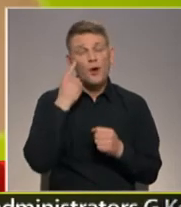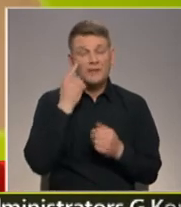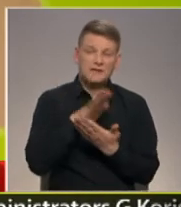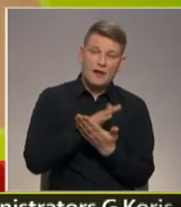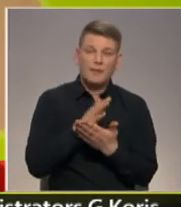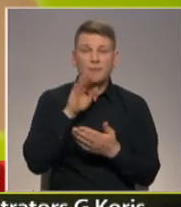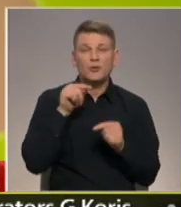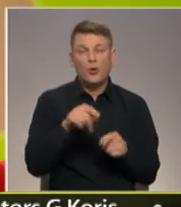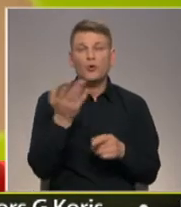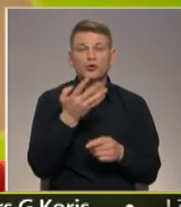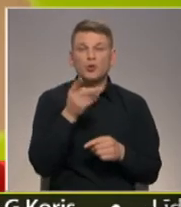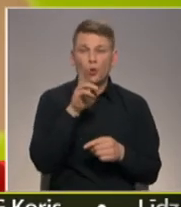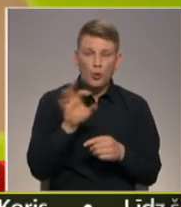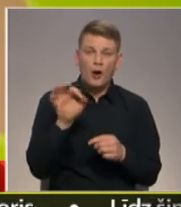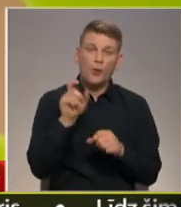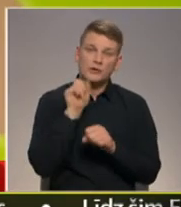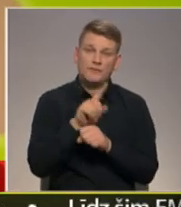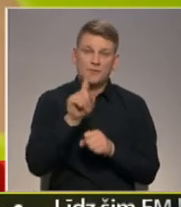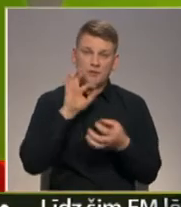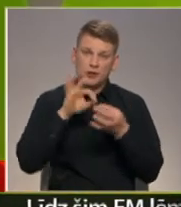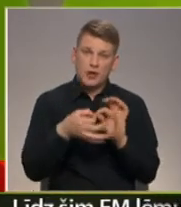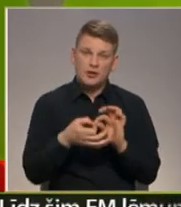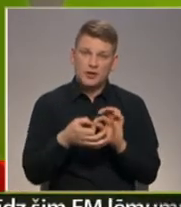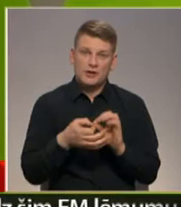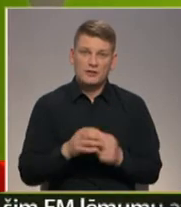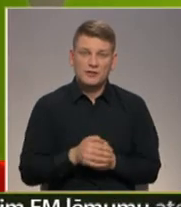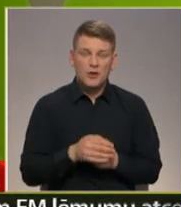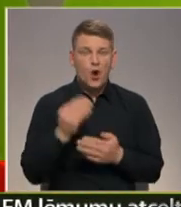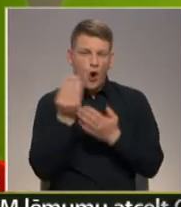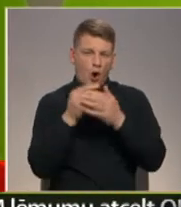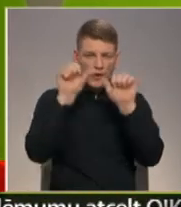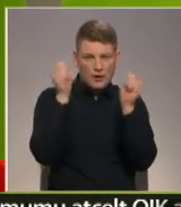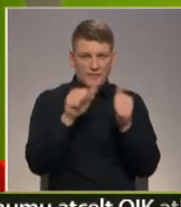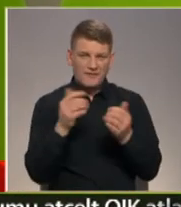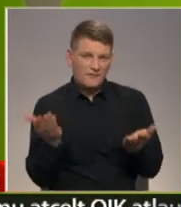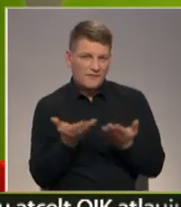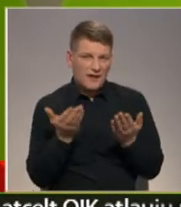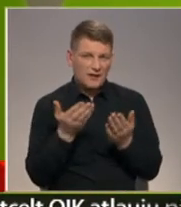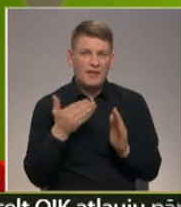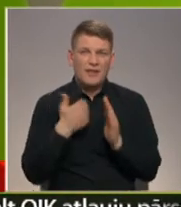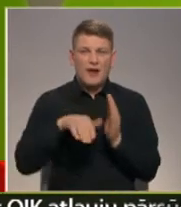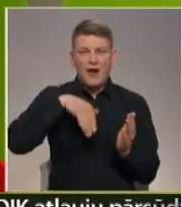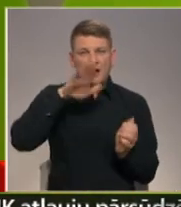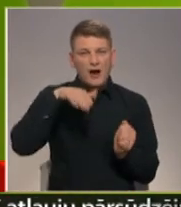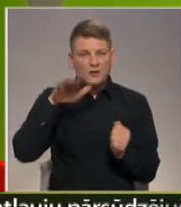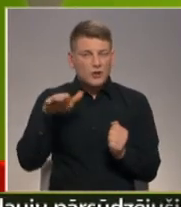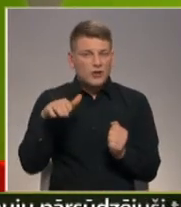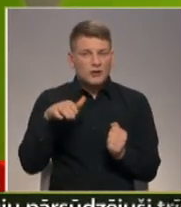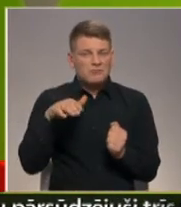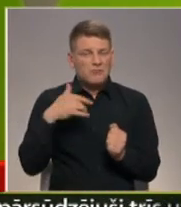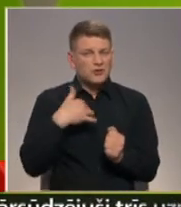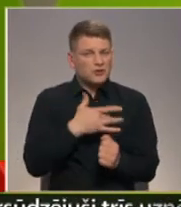to, kurš no uzdevumiem ir sarežģītāks. Ornamenti vieglāk nekā sienu krāsošana man šķiet, jo